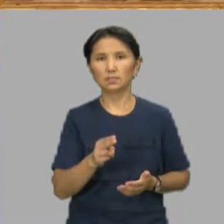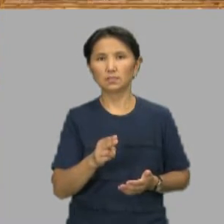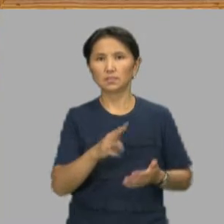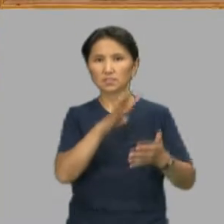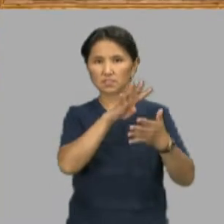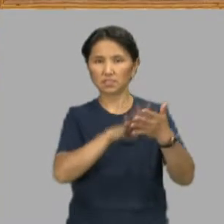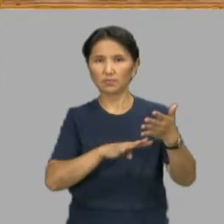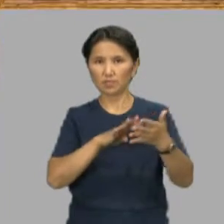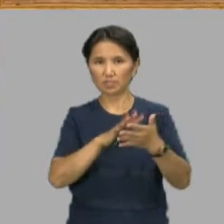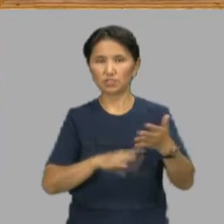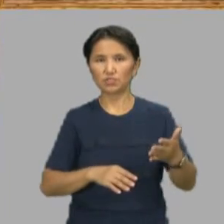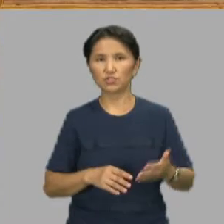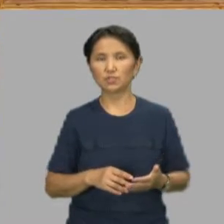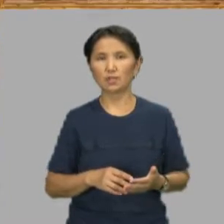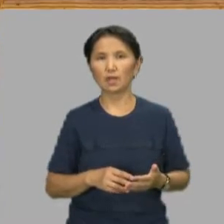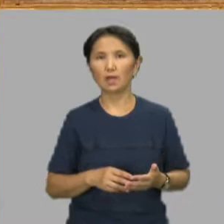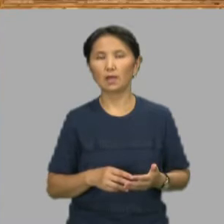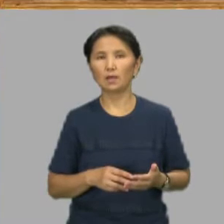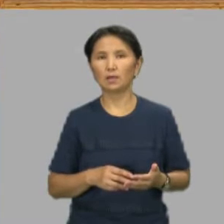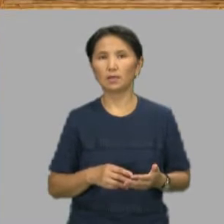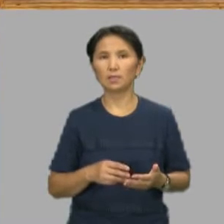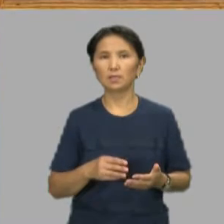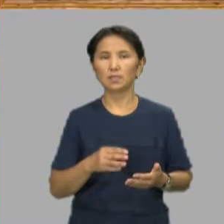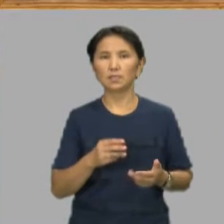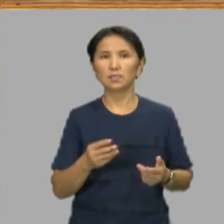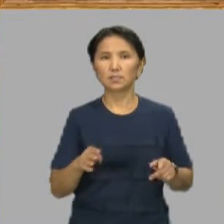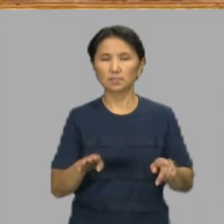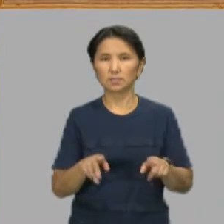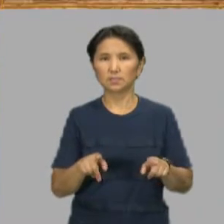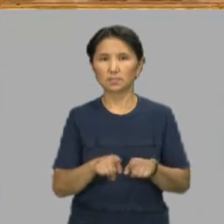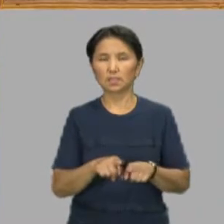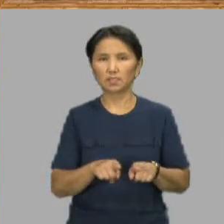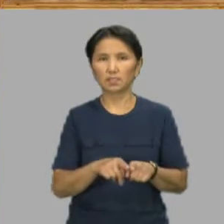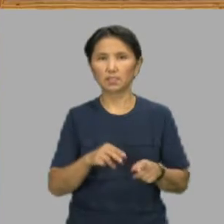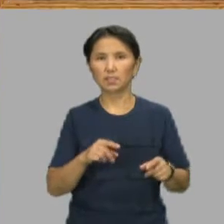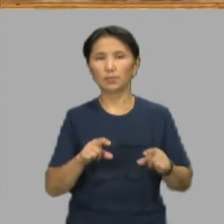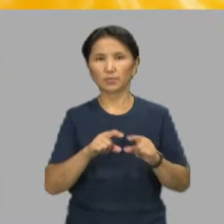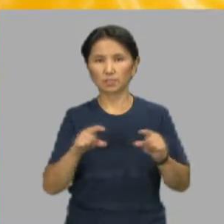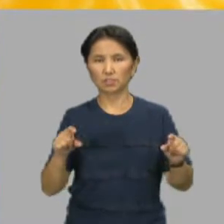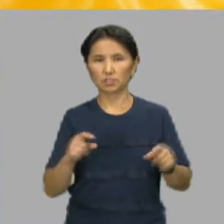изображаются такие предложения с однородными членами.